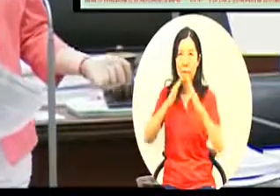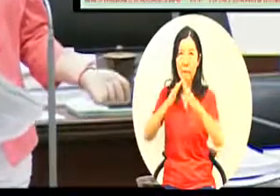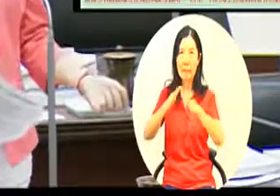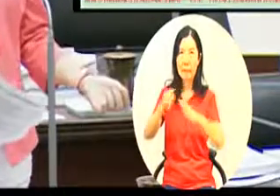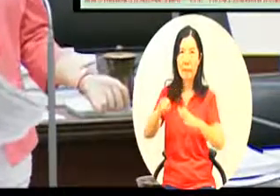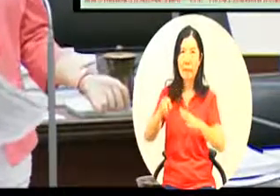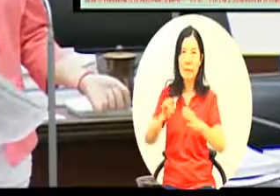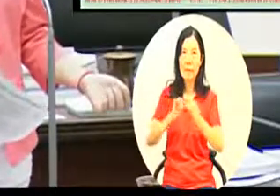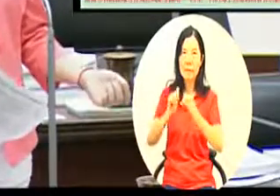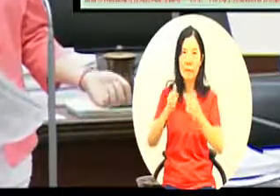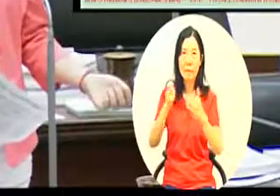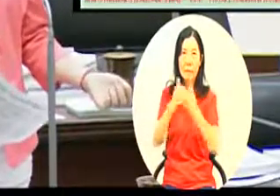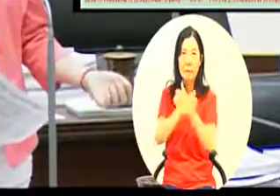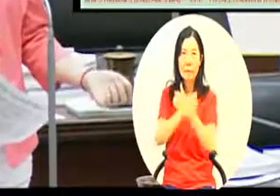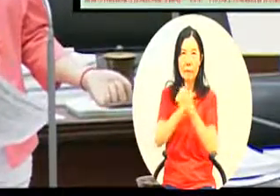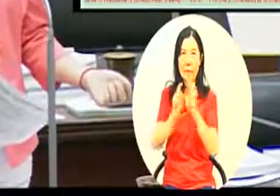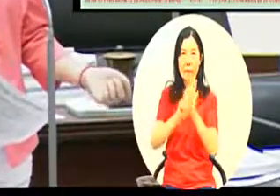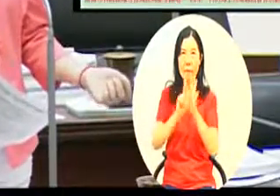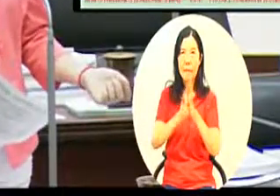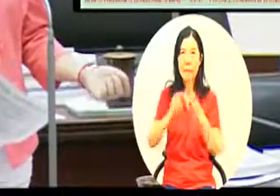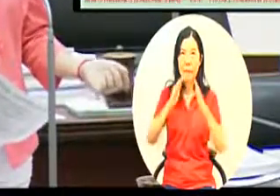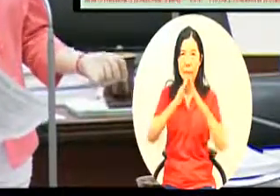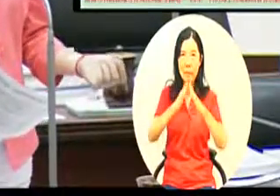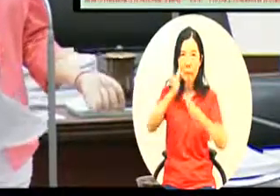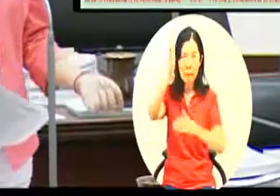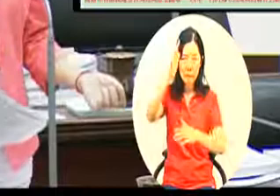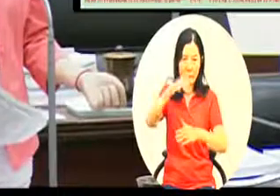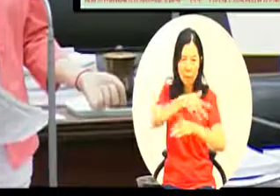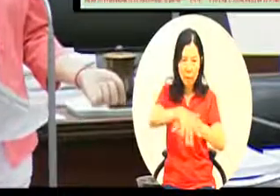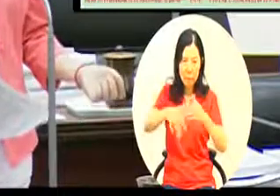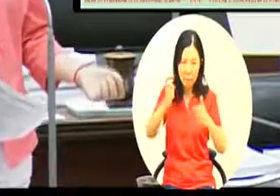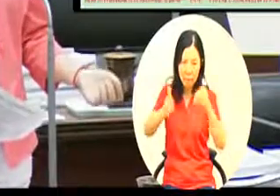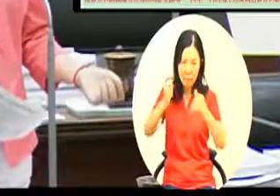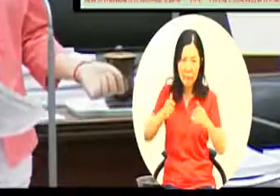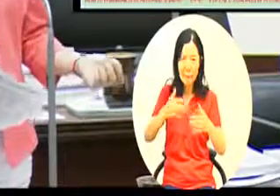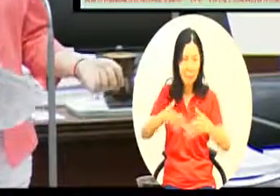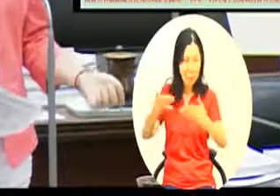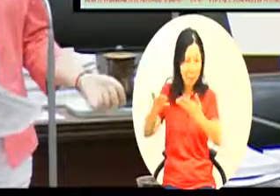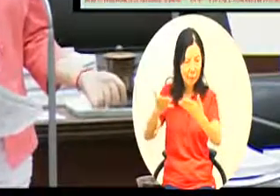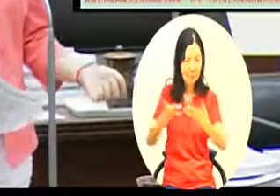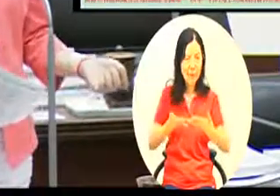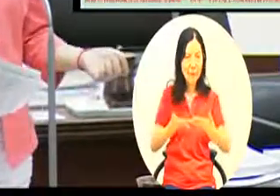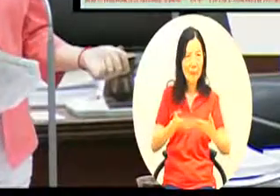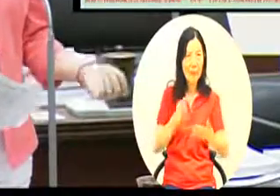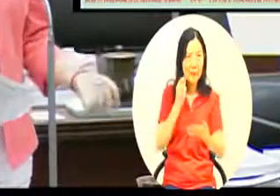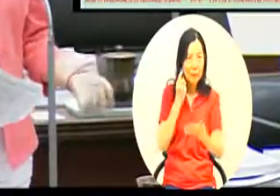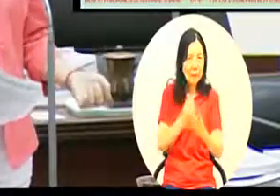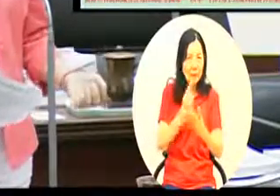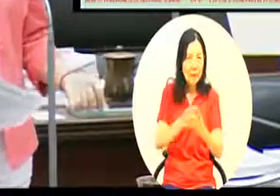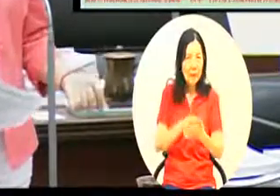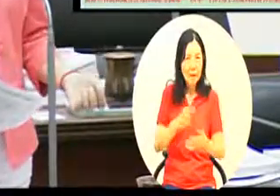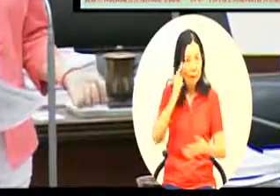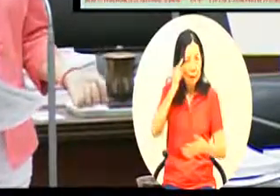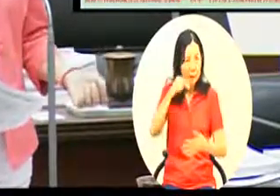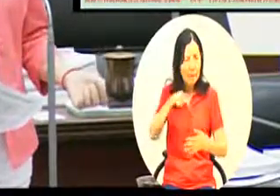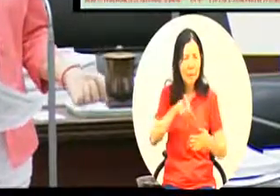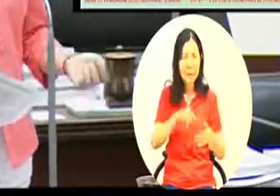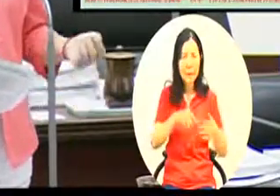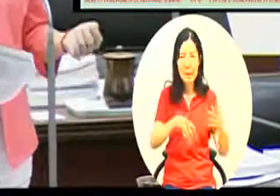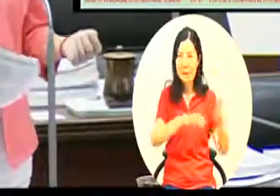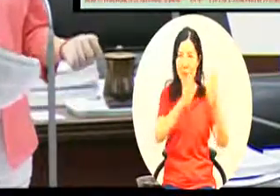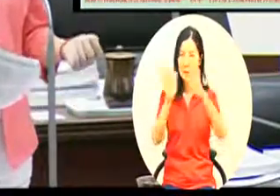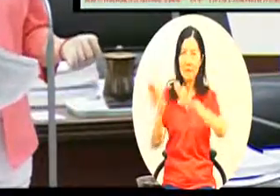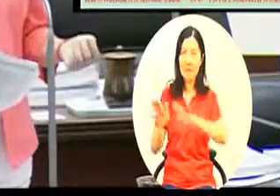边民意代表市府官员全部出来接驾，那种每次提到每次想到这个画面都觉